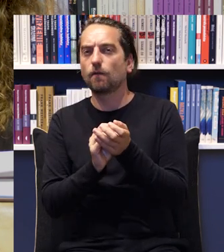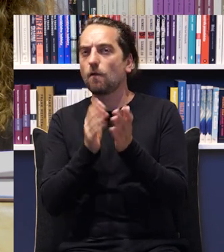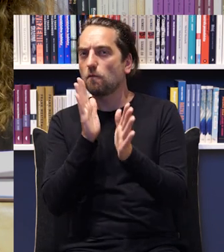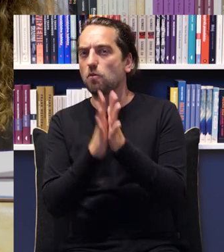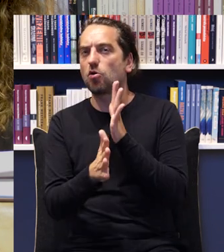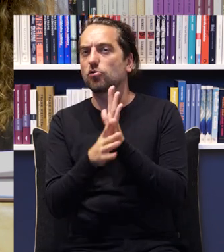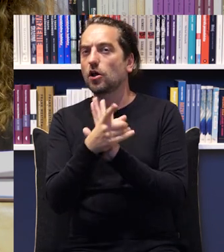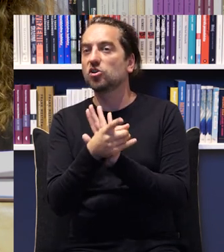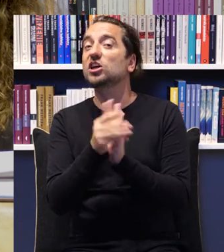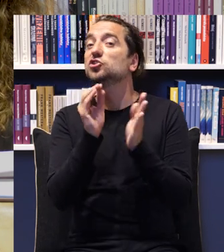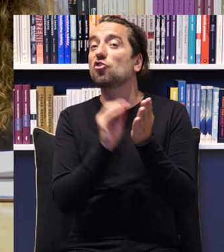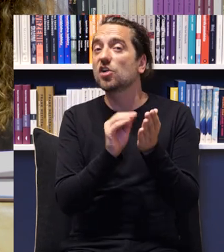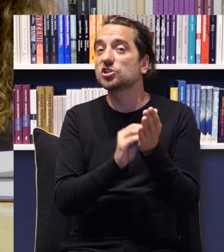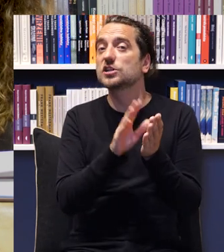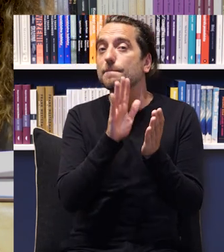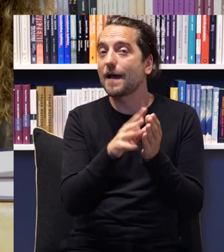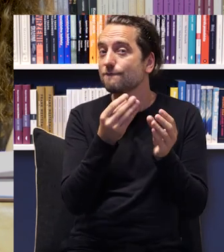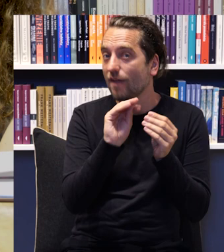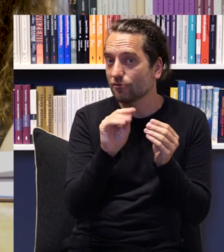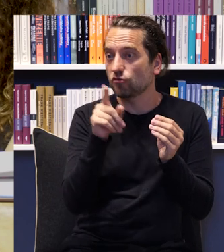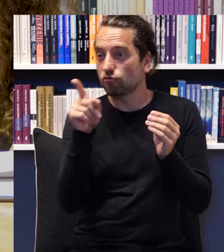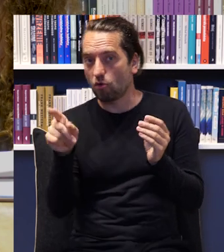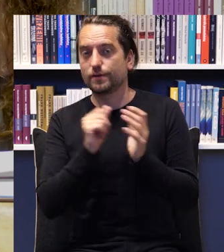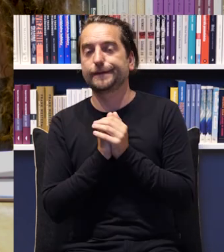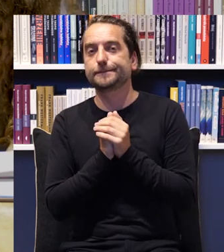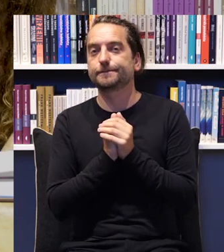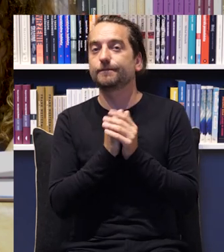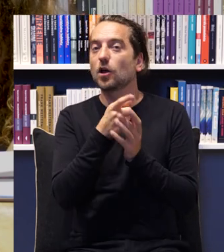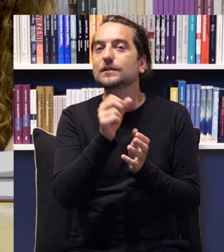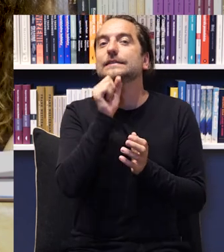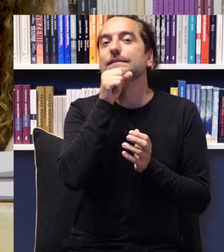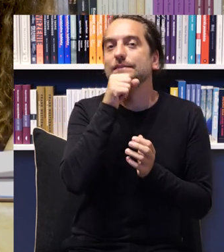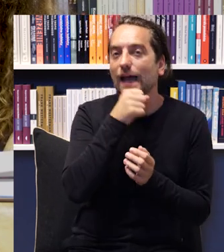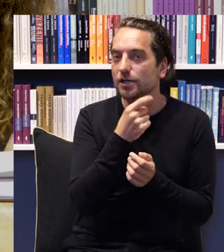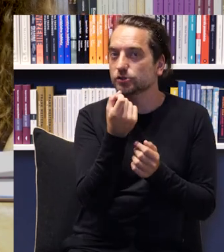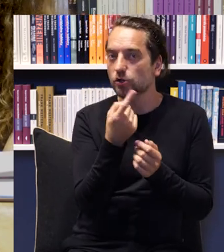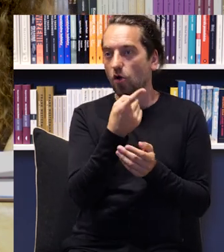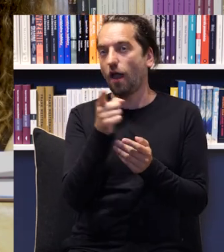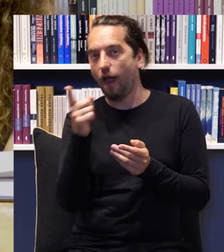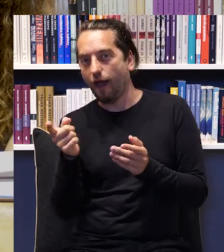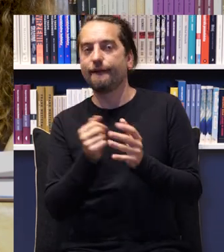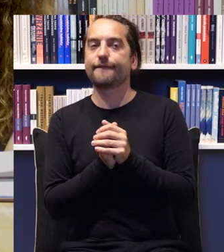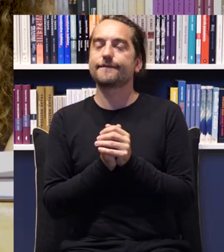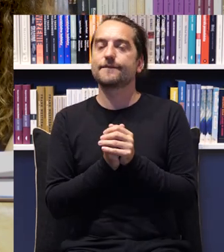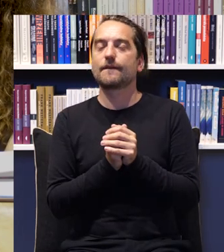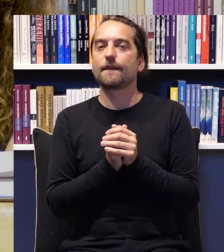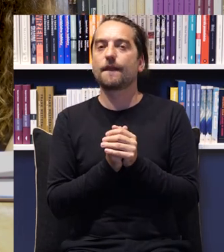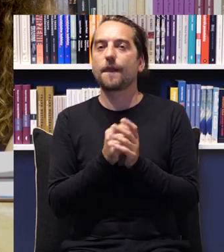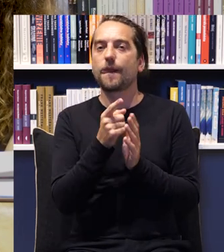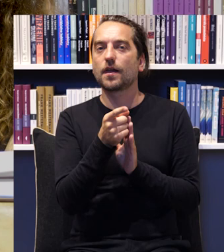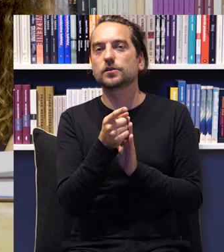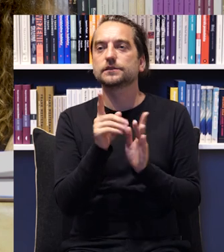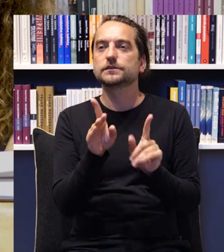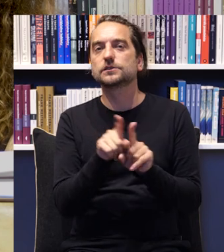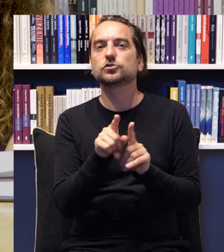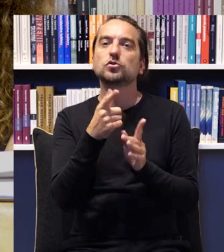może ma trochę większe doświadczenie niż ona, jest trochę starsza niż ona, więc też trochę funkcjonuje jako